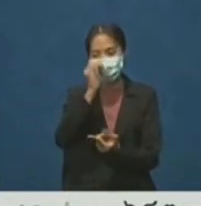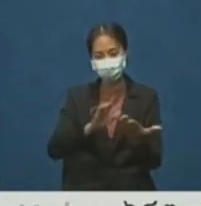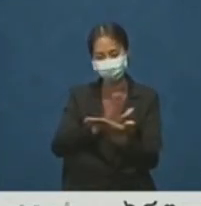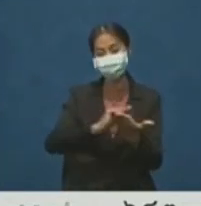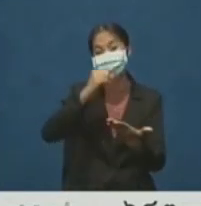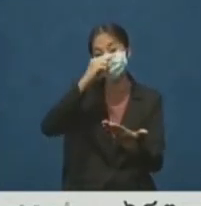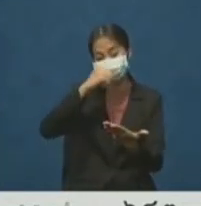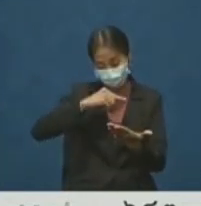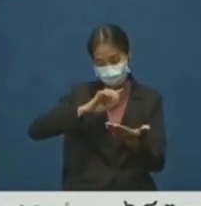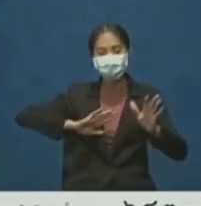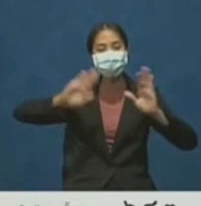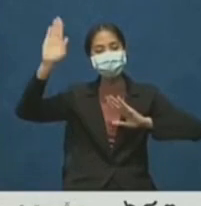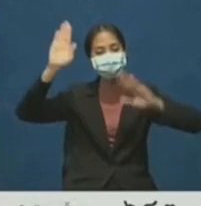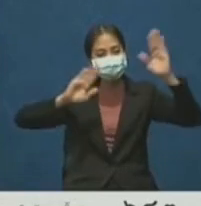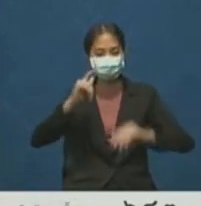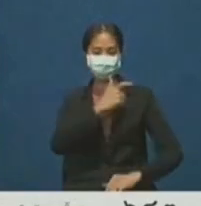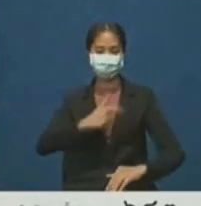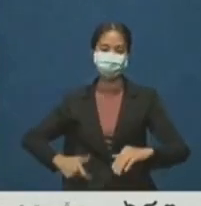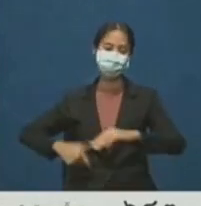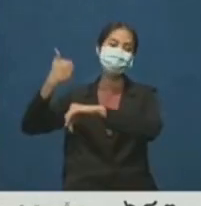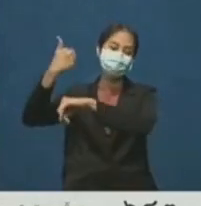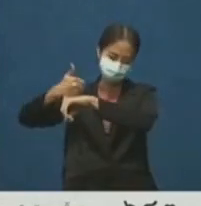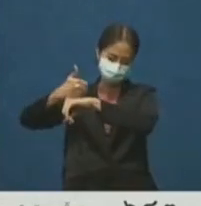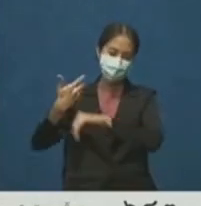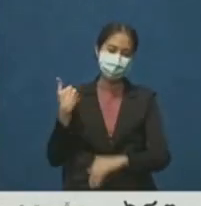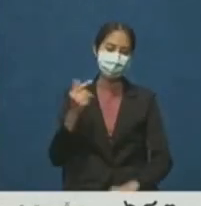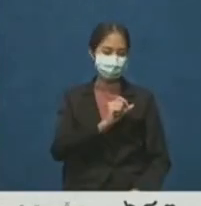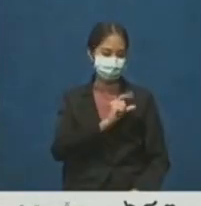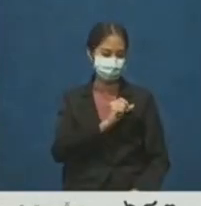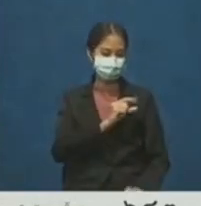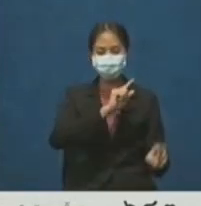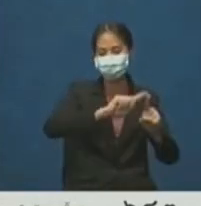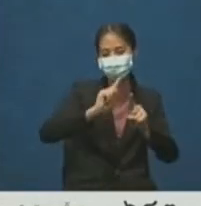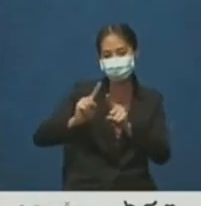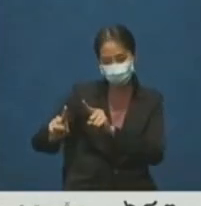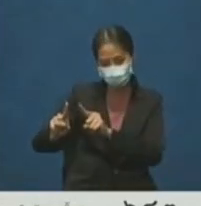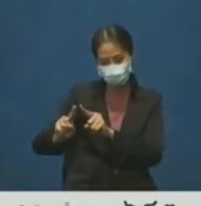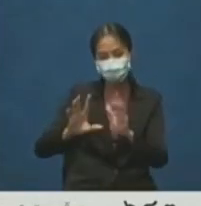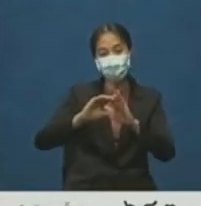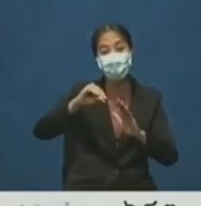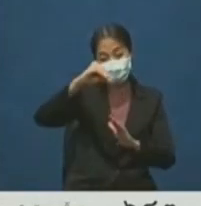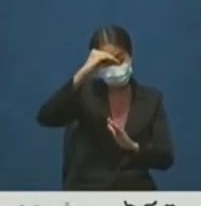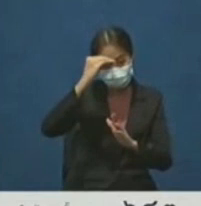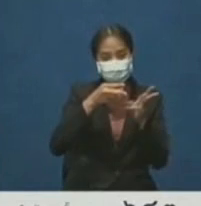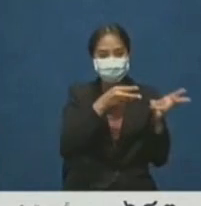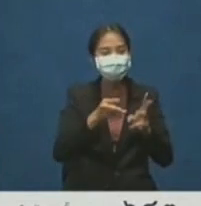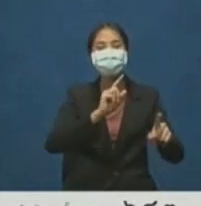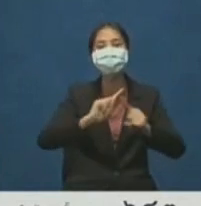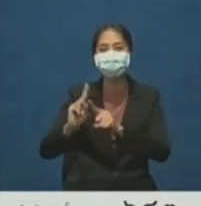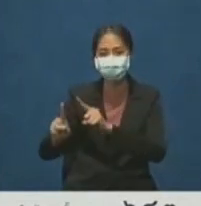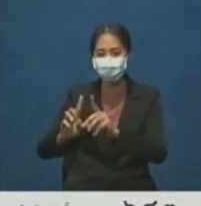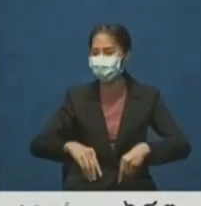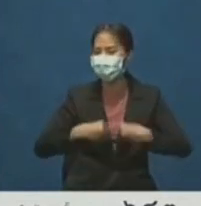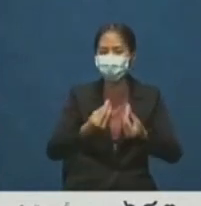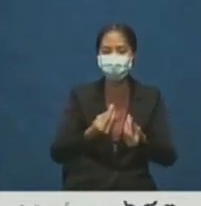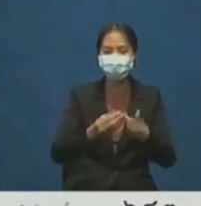ปกครองได้ระบบประชาธิปไตยอันมีพระมหากษัตริย์เป็นประมุขเรามีศาสนาหลากหลายรูปแบบงั้นการศึกษาเราก็มีหลากหลายรูปแบบที่จะ